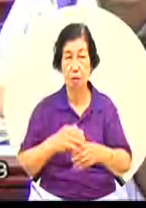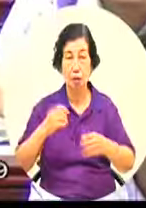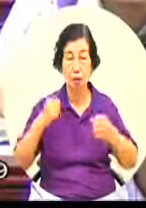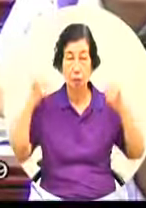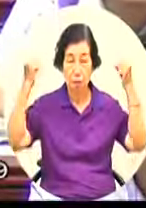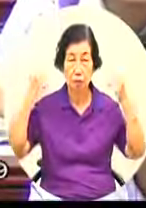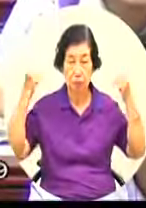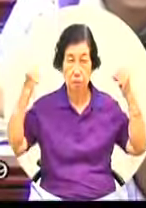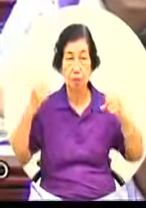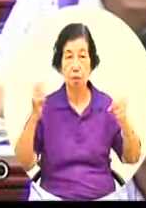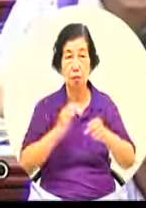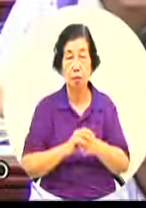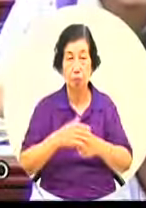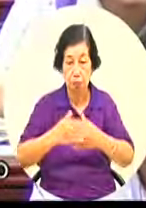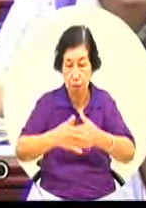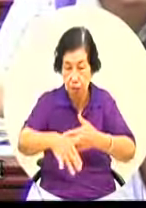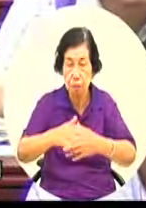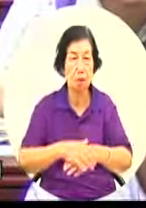程中也是一样。